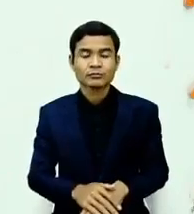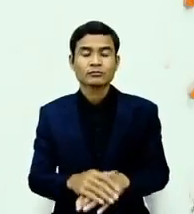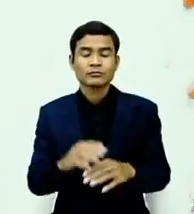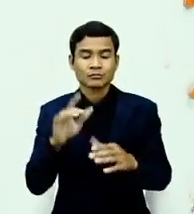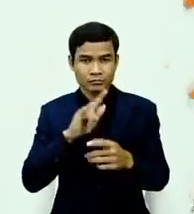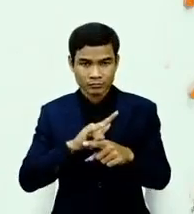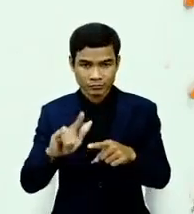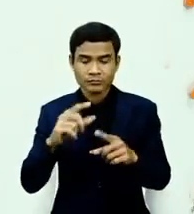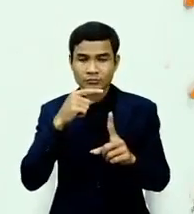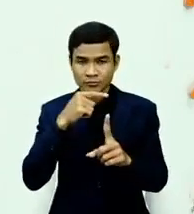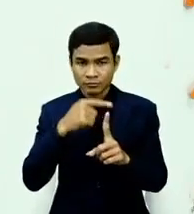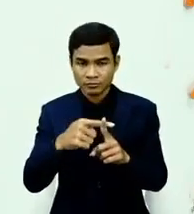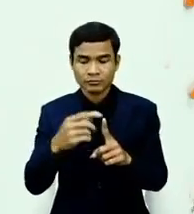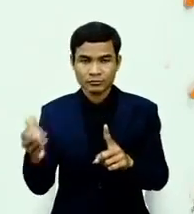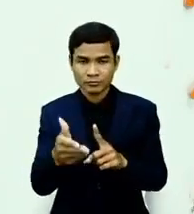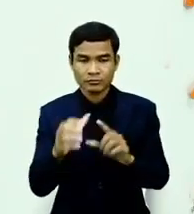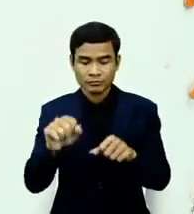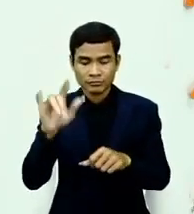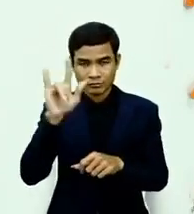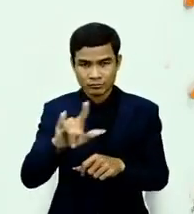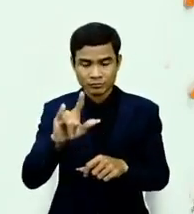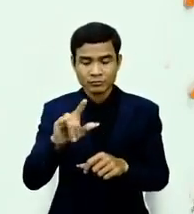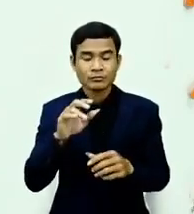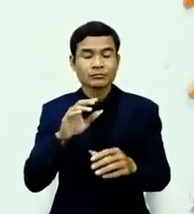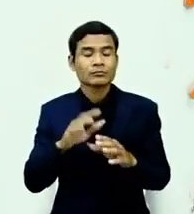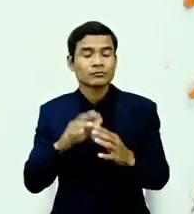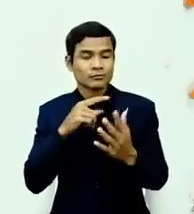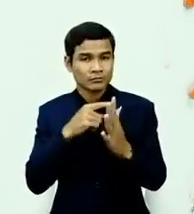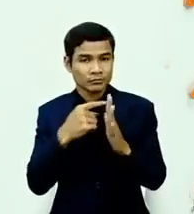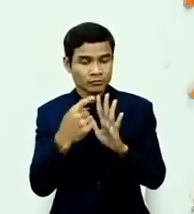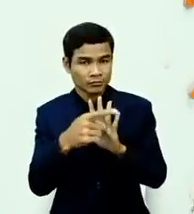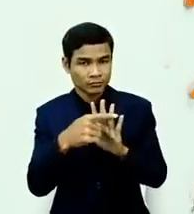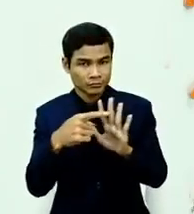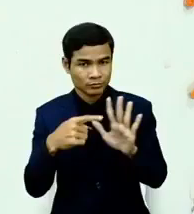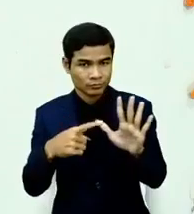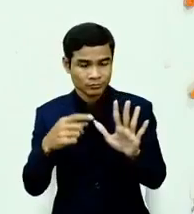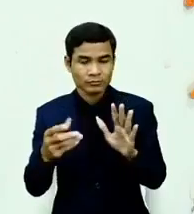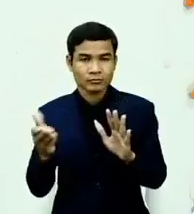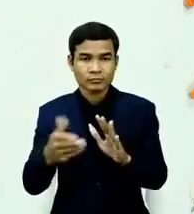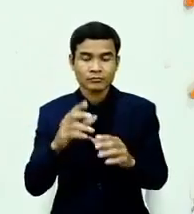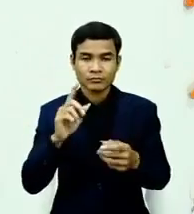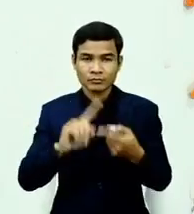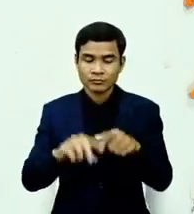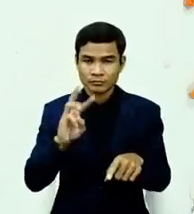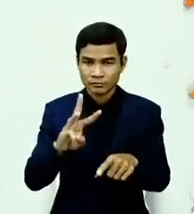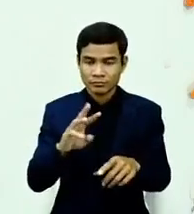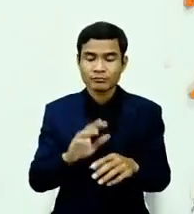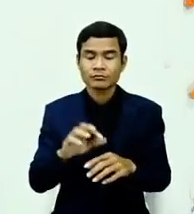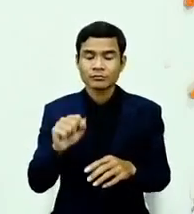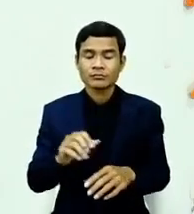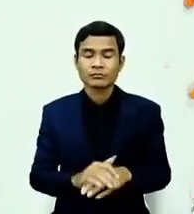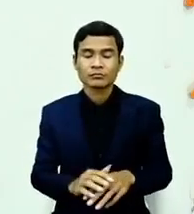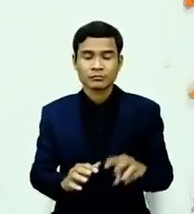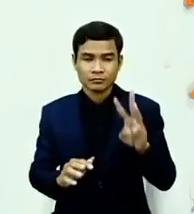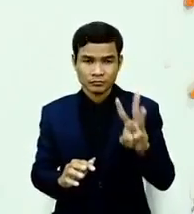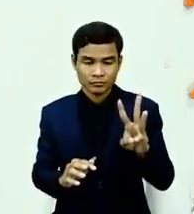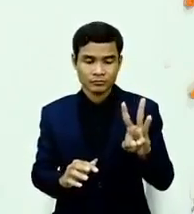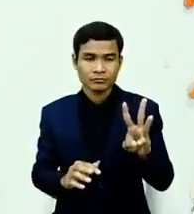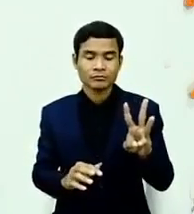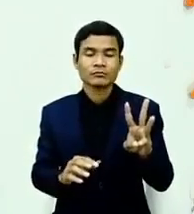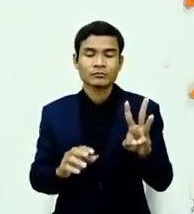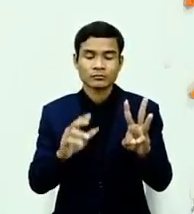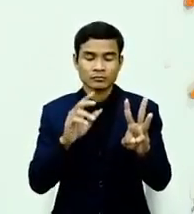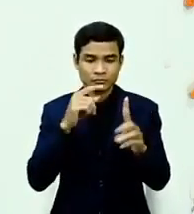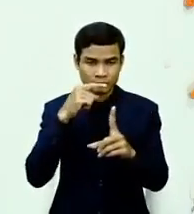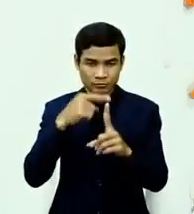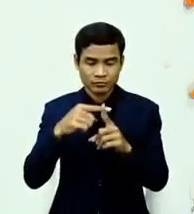ធីបូកចាកូនកូនអាចប្រើម្រាមដៃកូនបានណាចាអញ្ចឹងនេះ3លេខ3កូនអាចដាក់ម្រាមដៃ3ចាហើយ